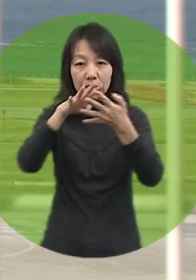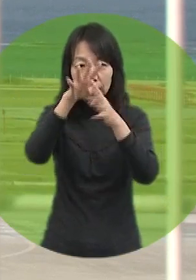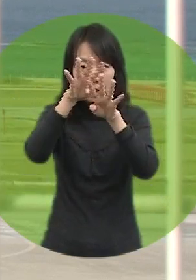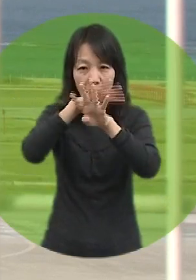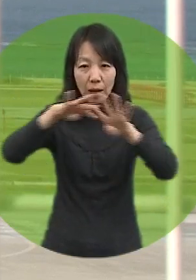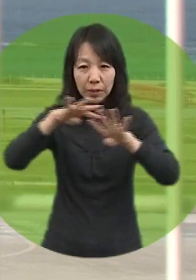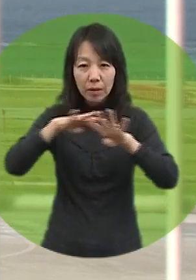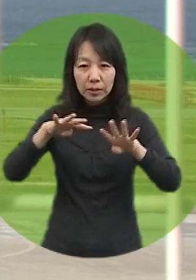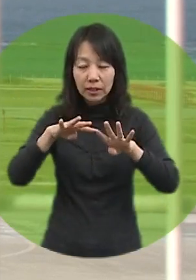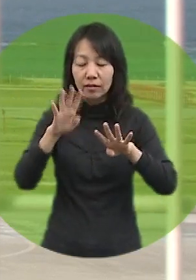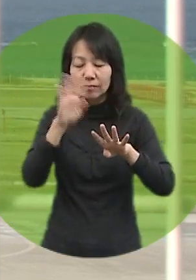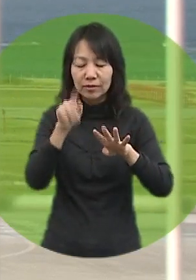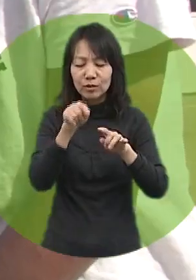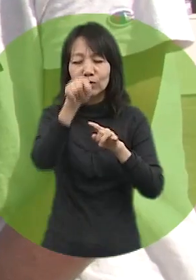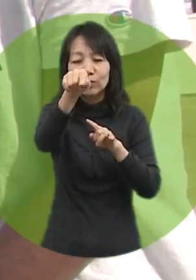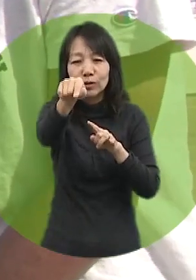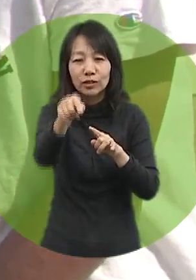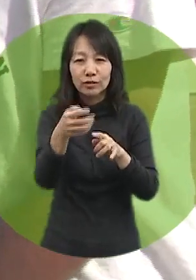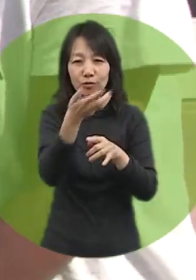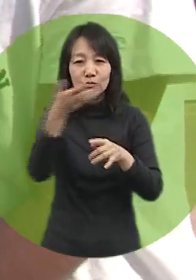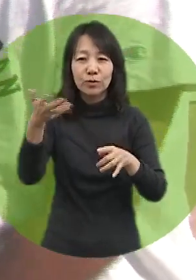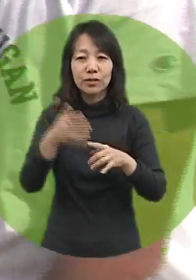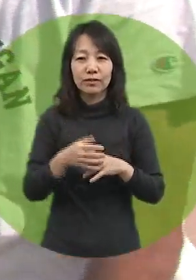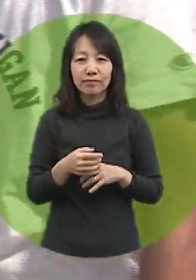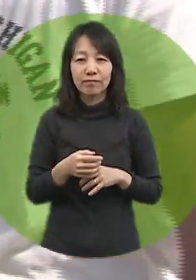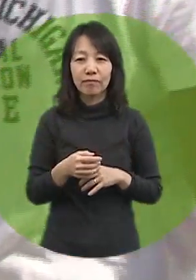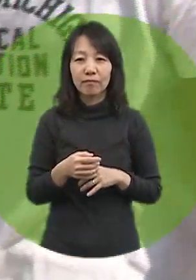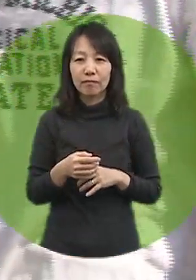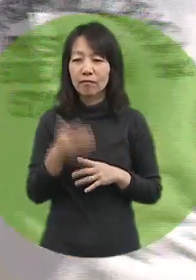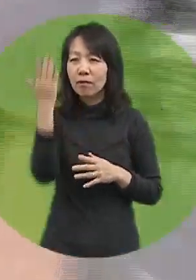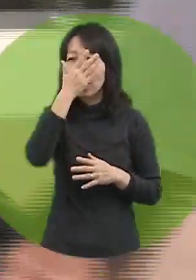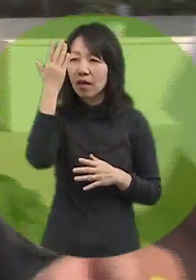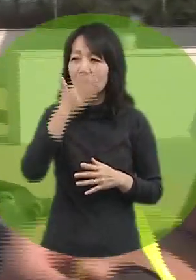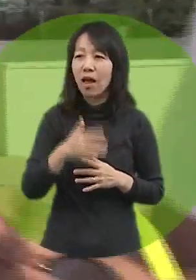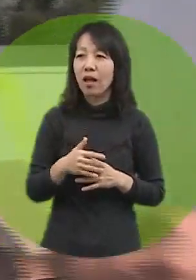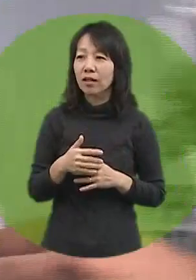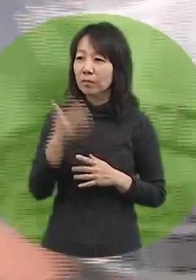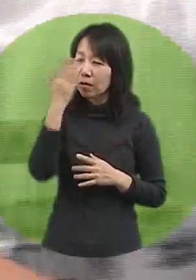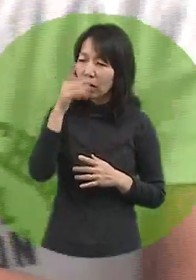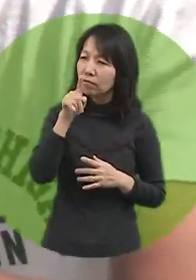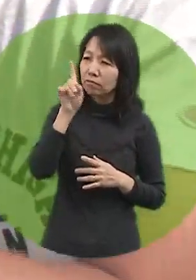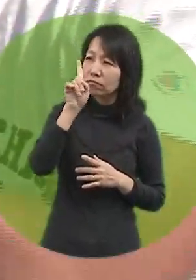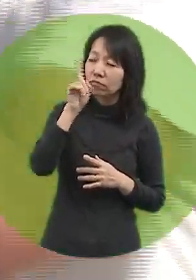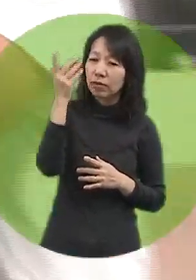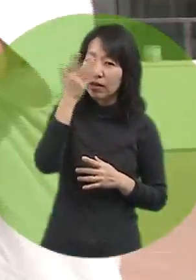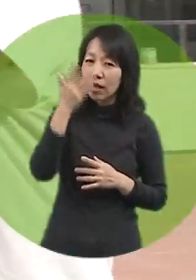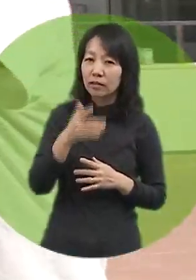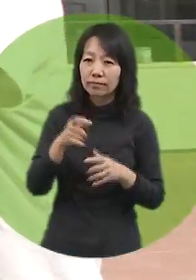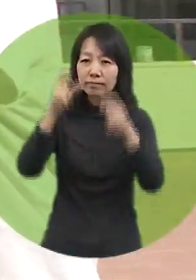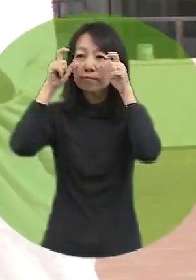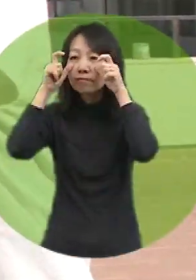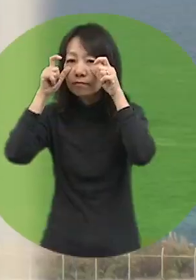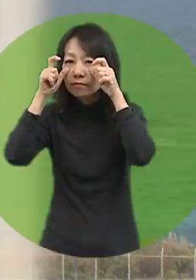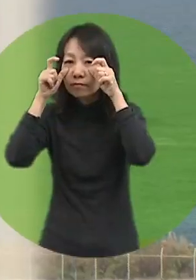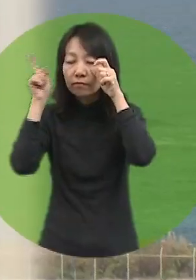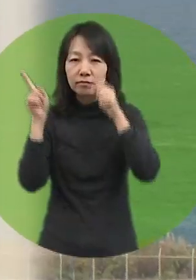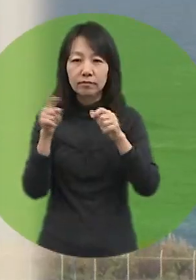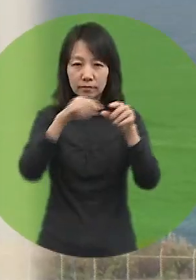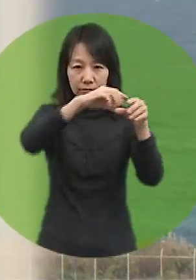ね、先です。 もっと奥の方でしょ。 はい、見えません か？何言ってんですか？何も見えないです。ちょっといいですか？ あ、なんか見えます？あ